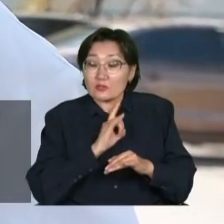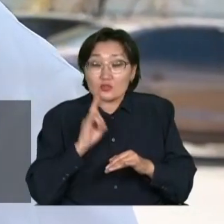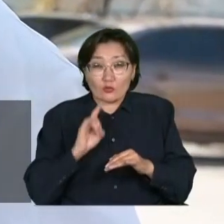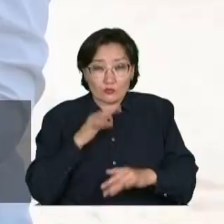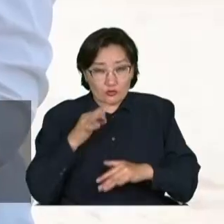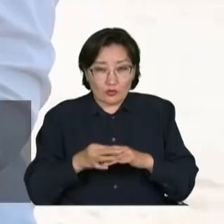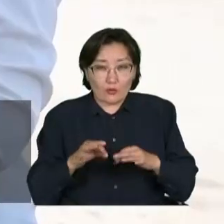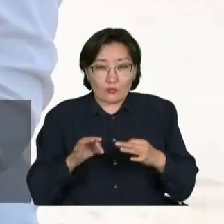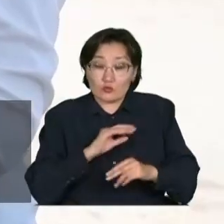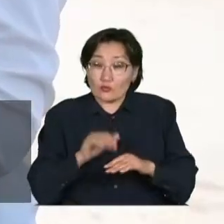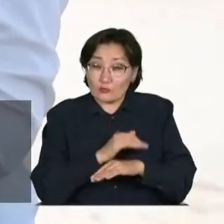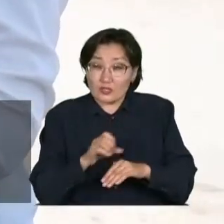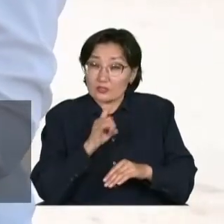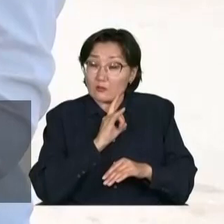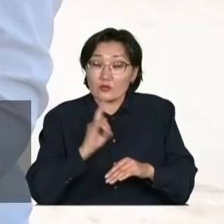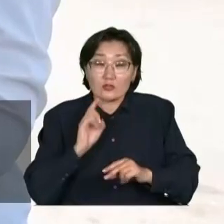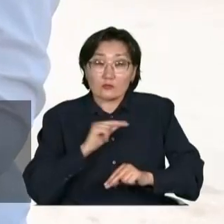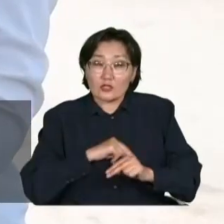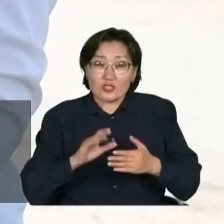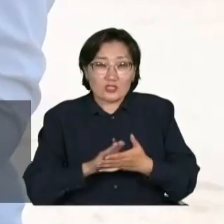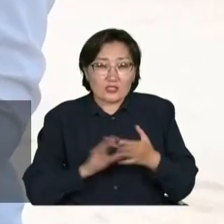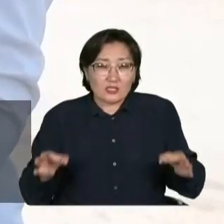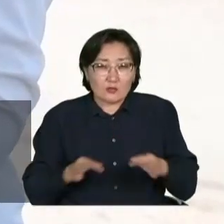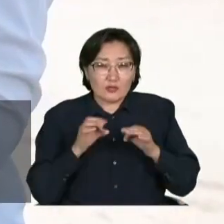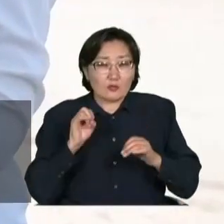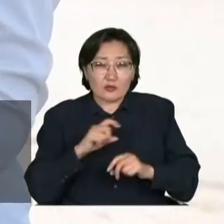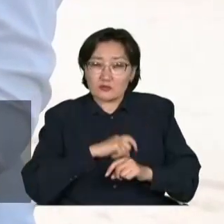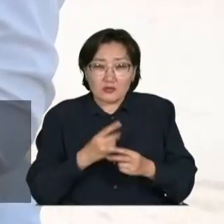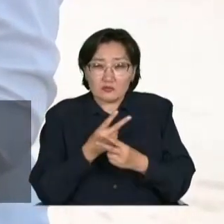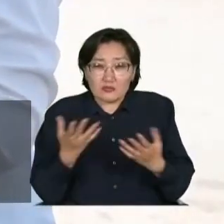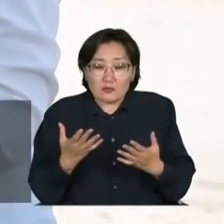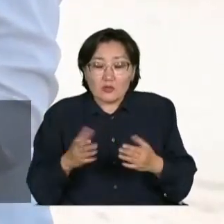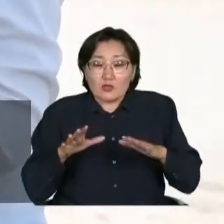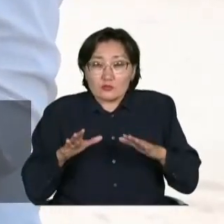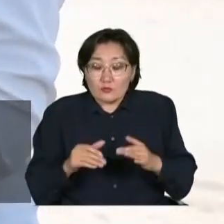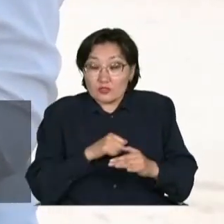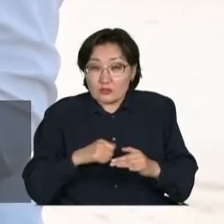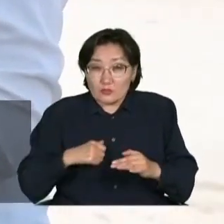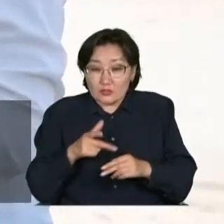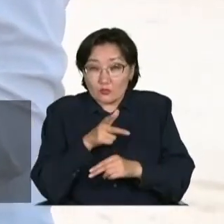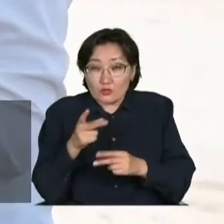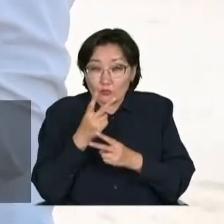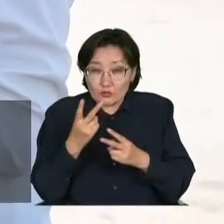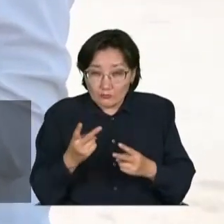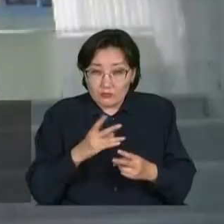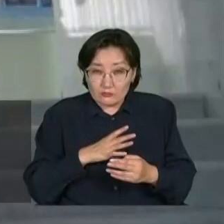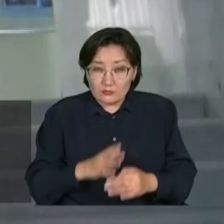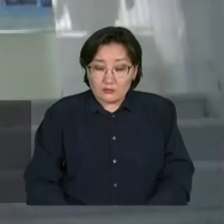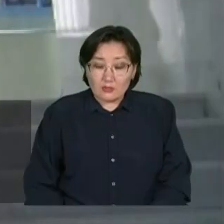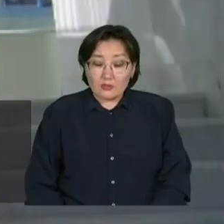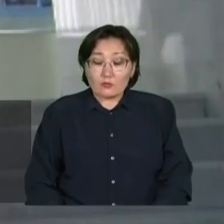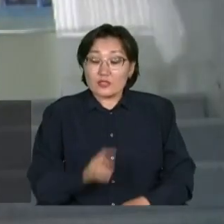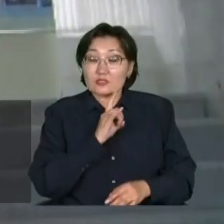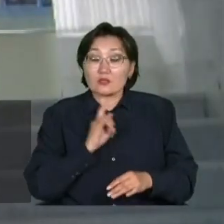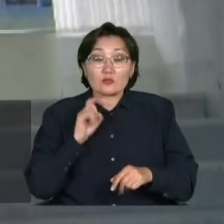жауапты ашық жарқын келіншек, жұмыста ешқашан ерсі қылық танытпады. Оқиғаның өзін бейне кадрдан ғана көрдім.